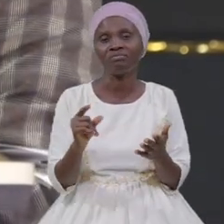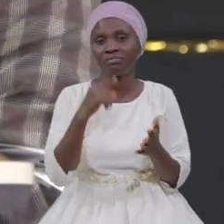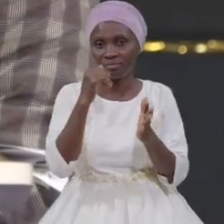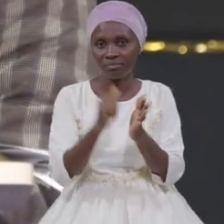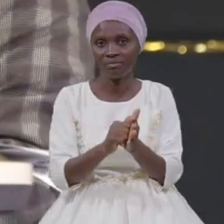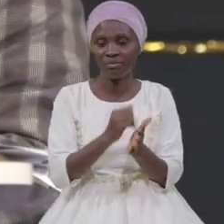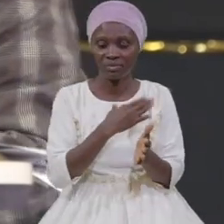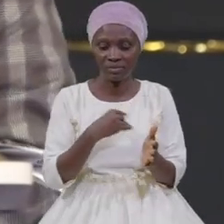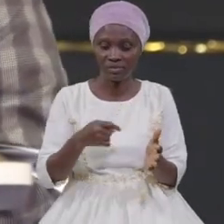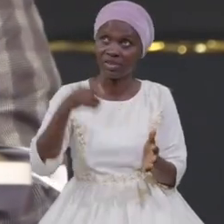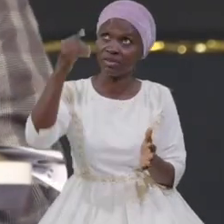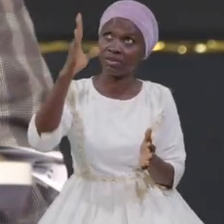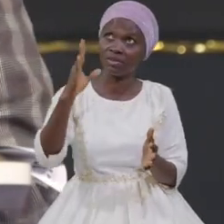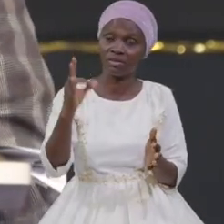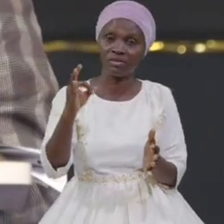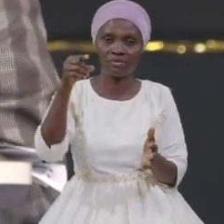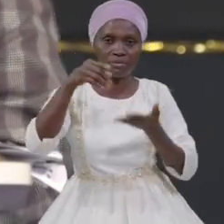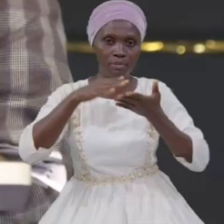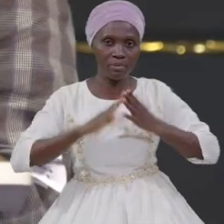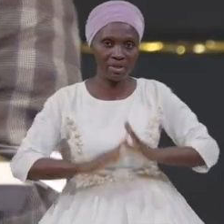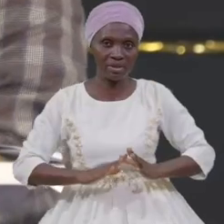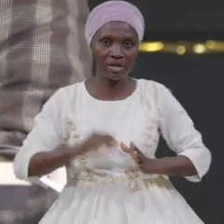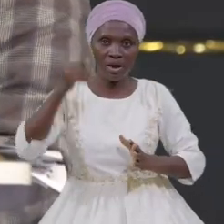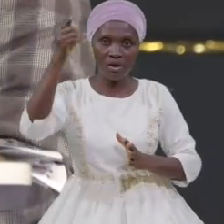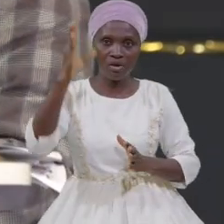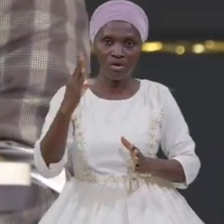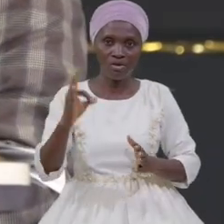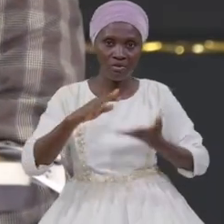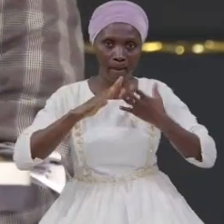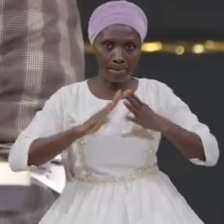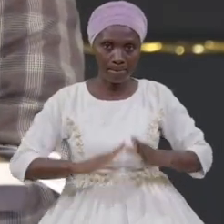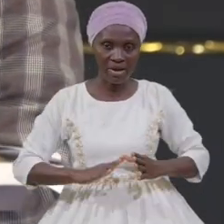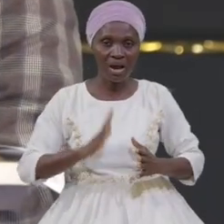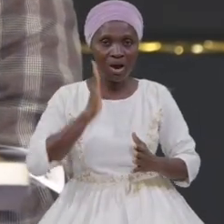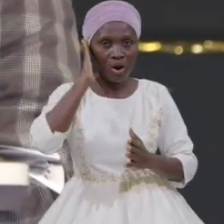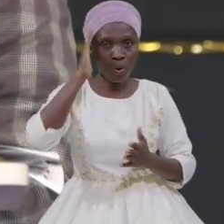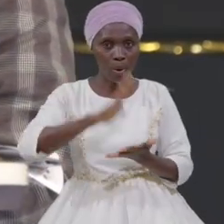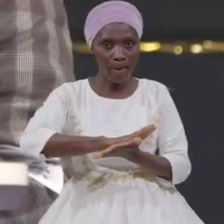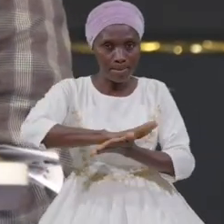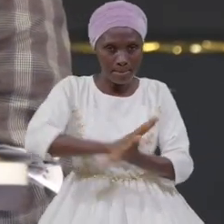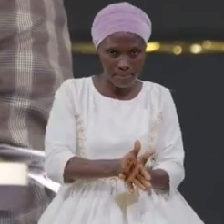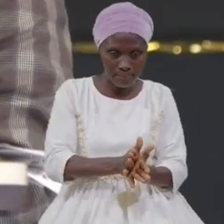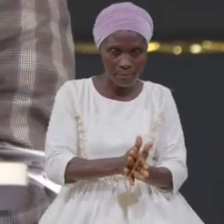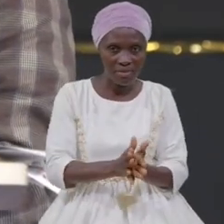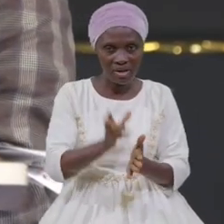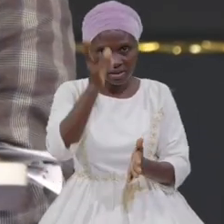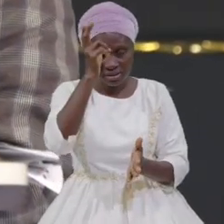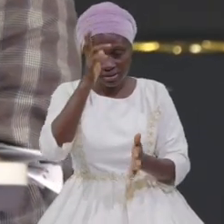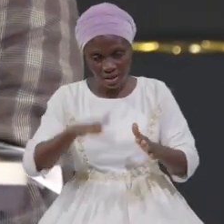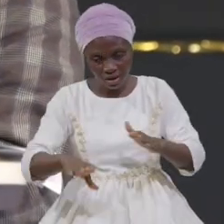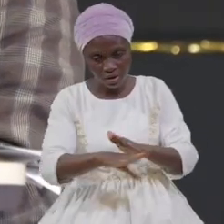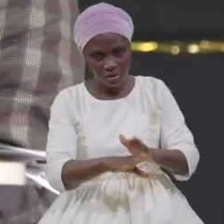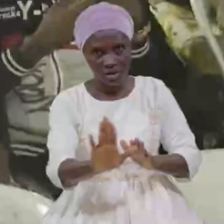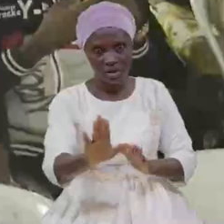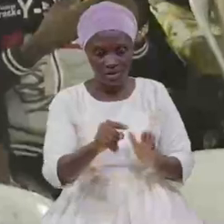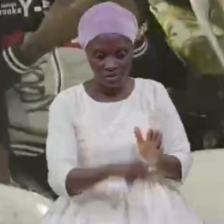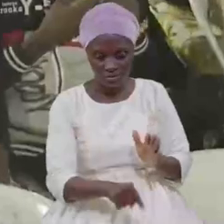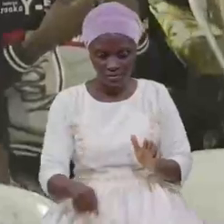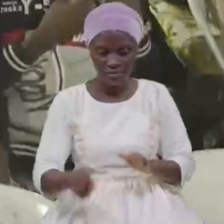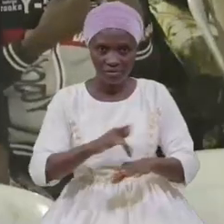paix, le Dieu de paix, écrasera bientôt Satan sous vos pieds,